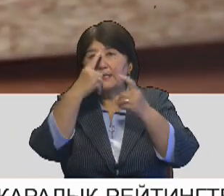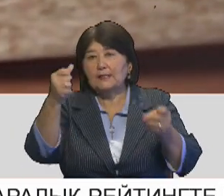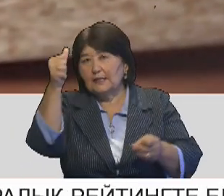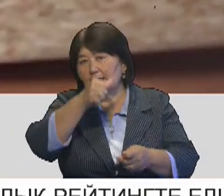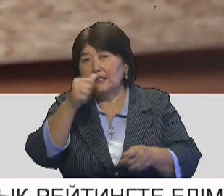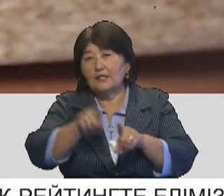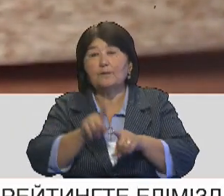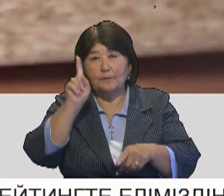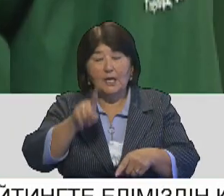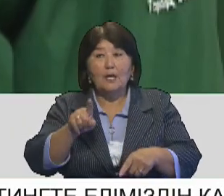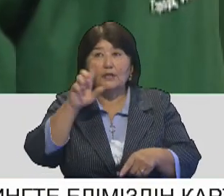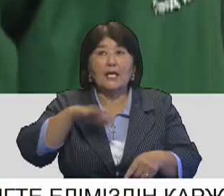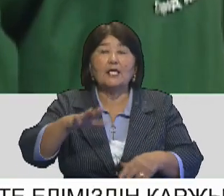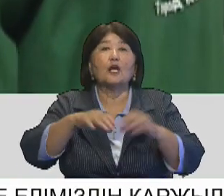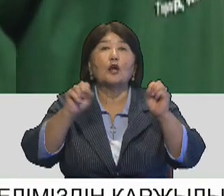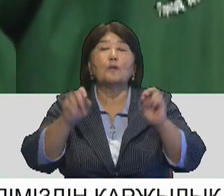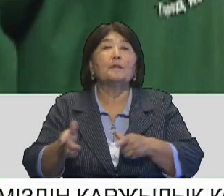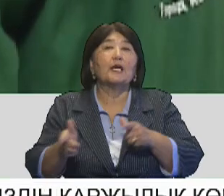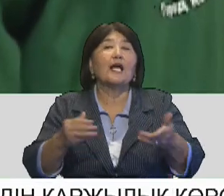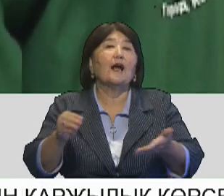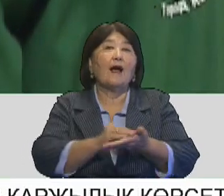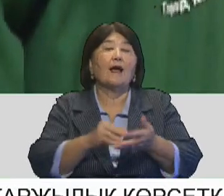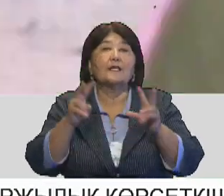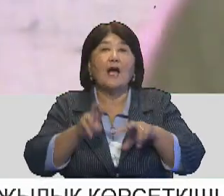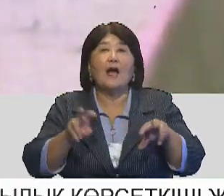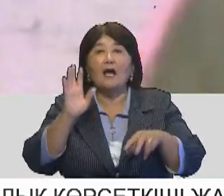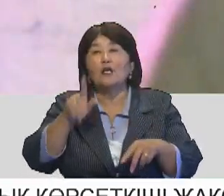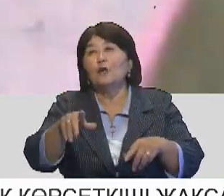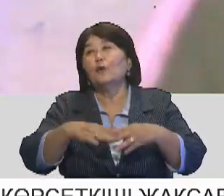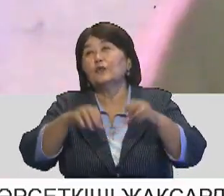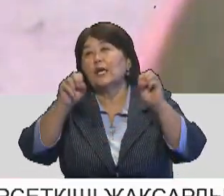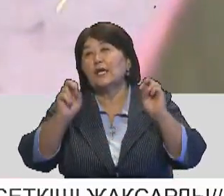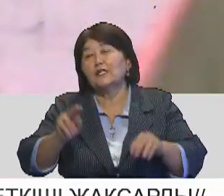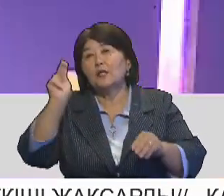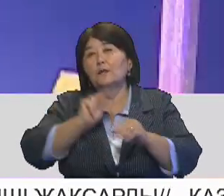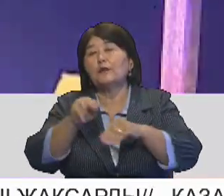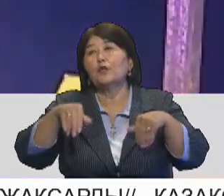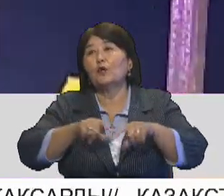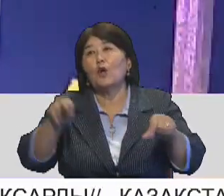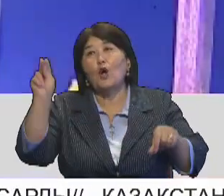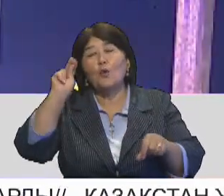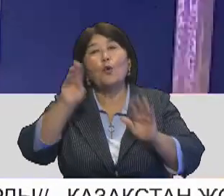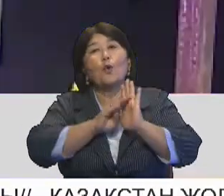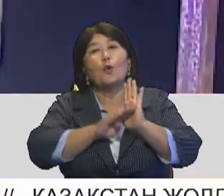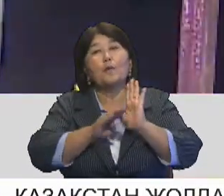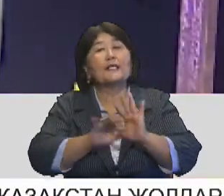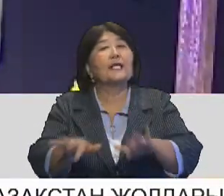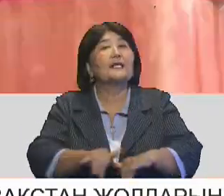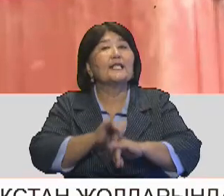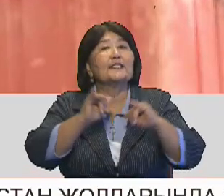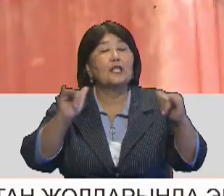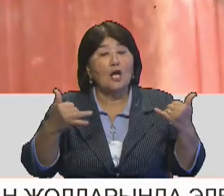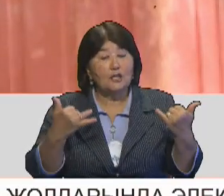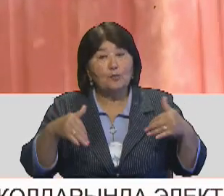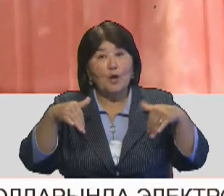белгілі. Осыған орай елде маман даярлау тетігі қайта қаралмақ. Ол үшін кәсіптік білім беретін колледждердің оқу бағдарламалары жетілдіріліп жатыр. Тіпті